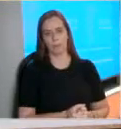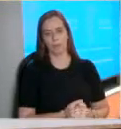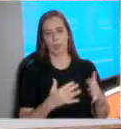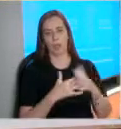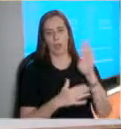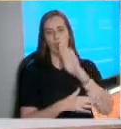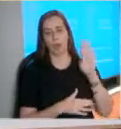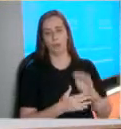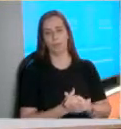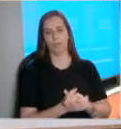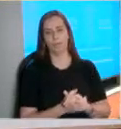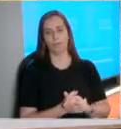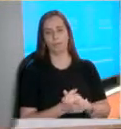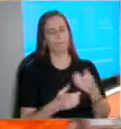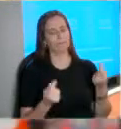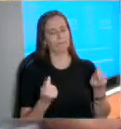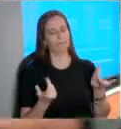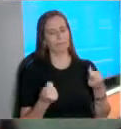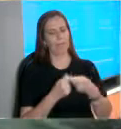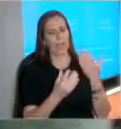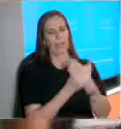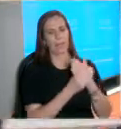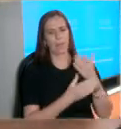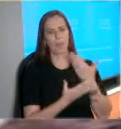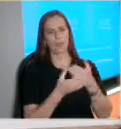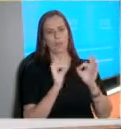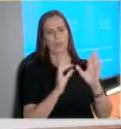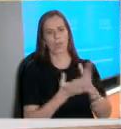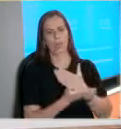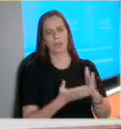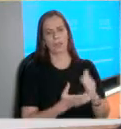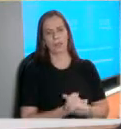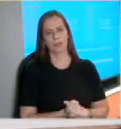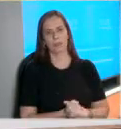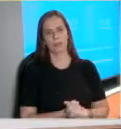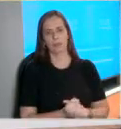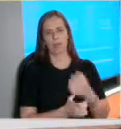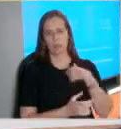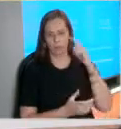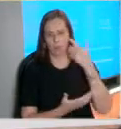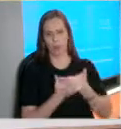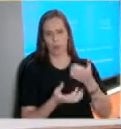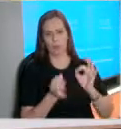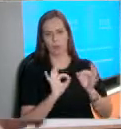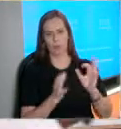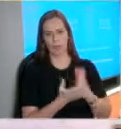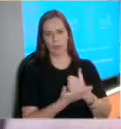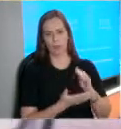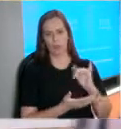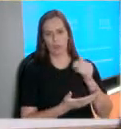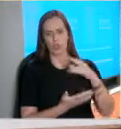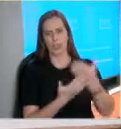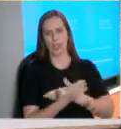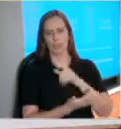השימוע של נתניהו, לגבי התיקים של... מה מנדלבליט הולך להחליט? אני חושב שמנדלבליט יחליט שכן יהיה